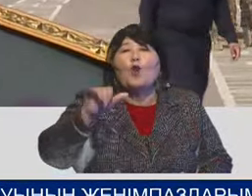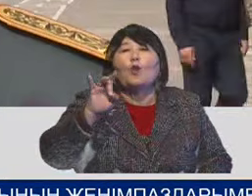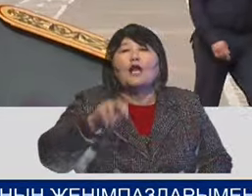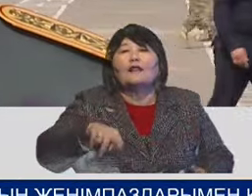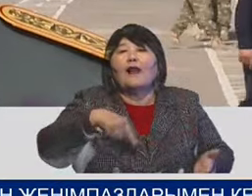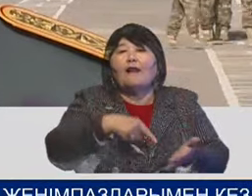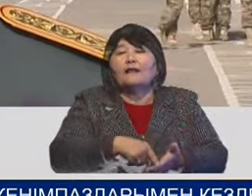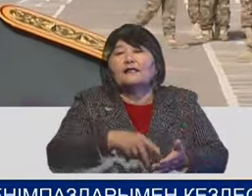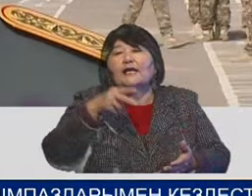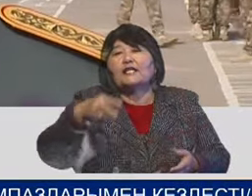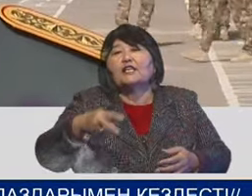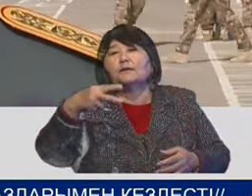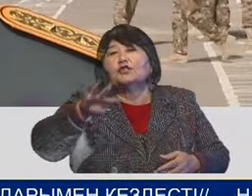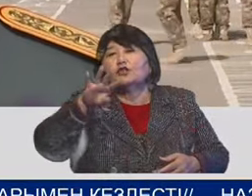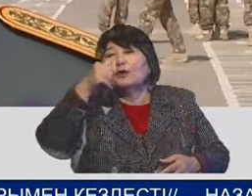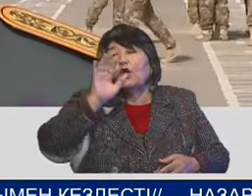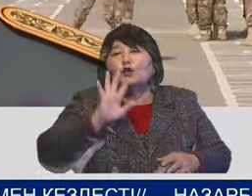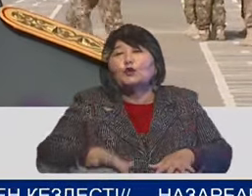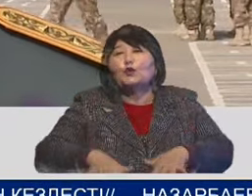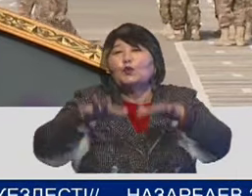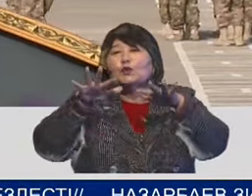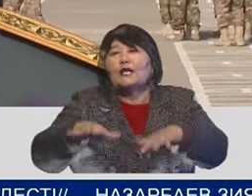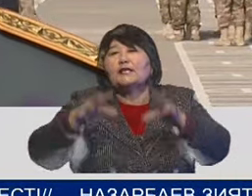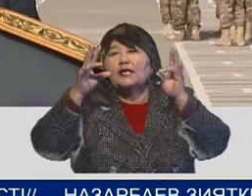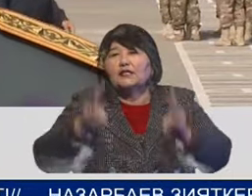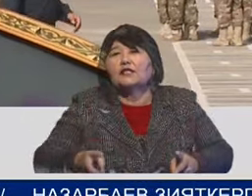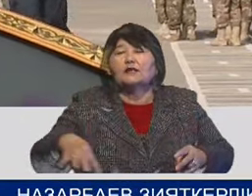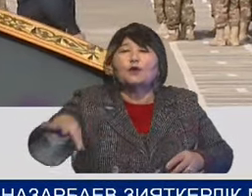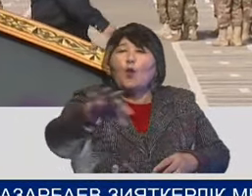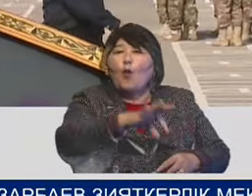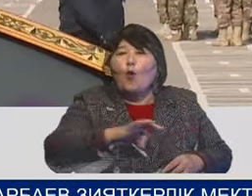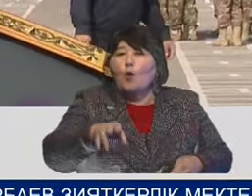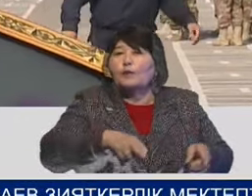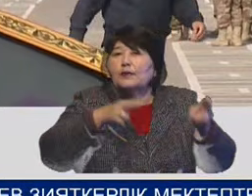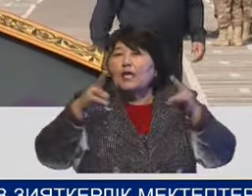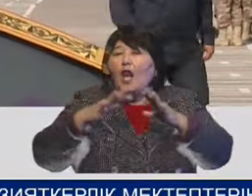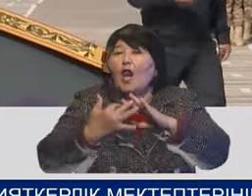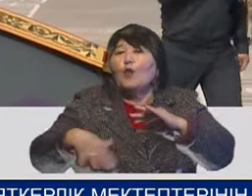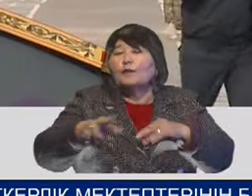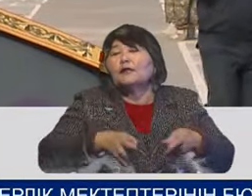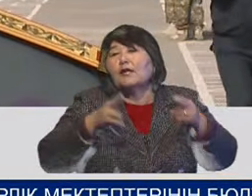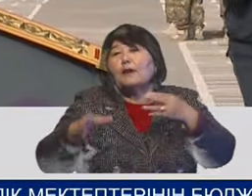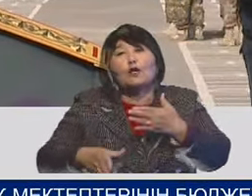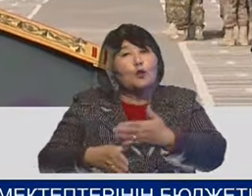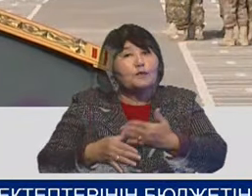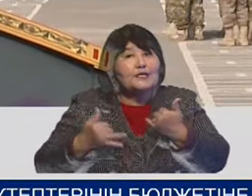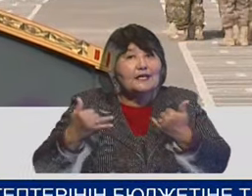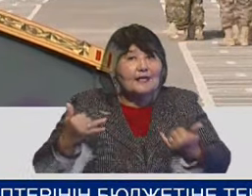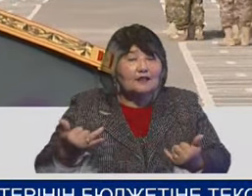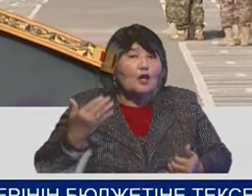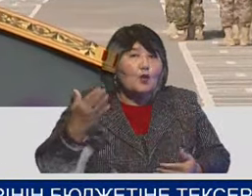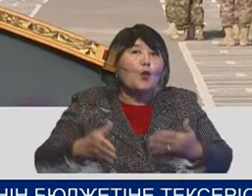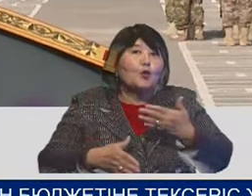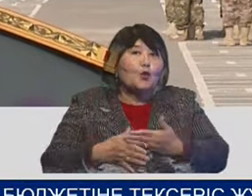қаласына 2024 жылғы су тасқыны зардап шеккен облыстарға, ауыл аймақтарға барып көмек жасадық. Ол